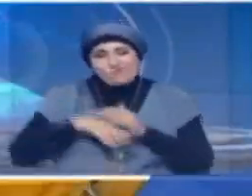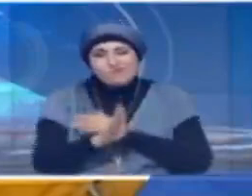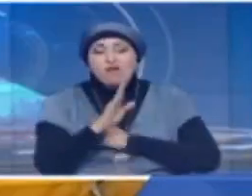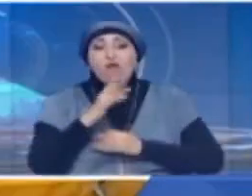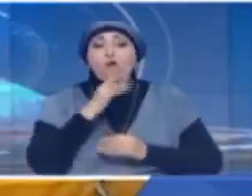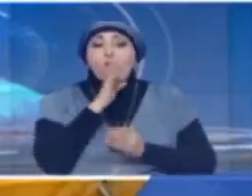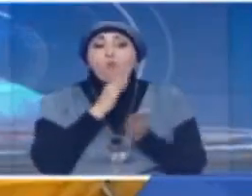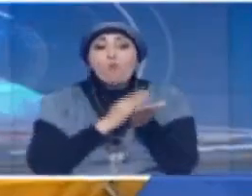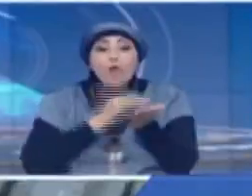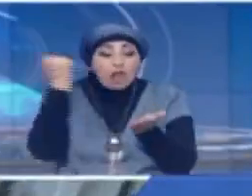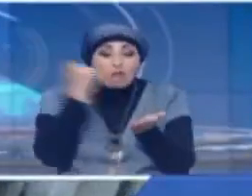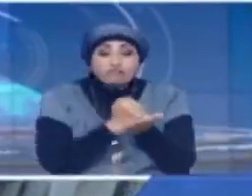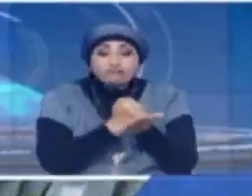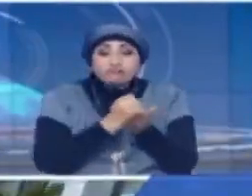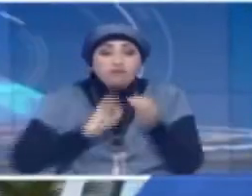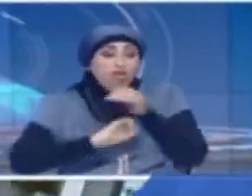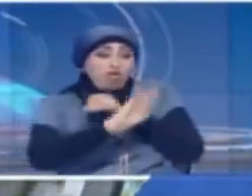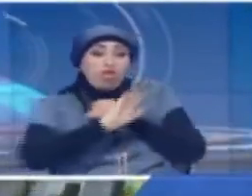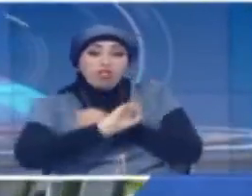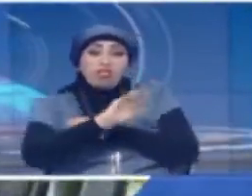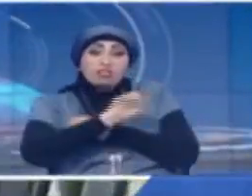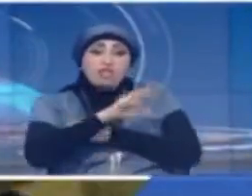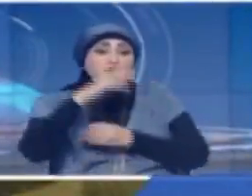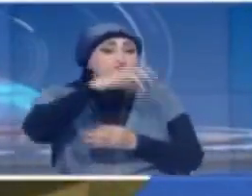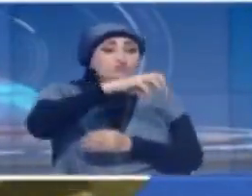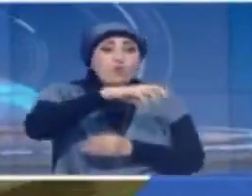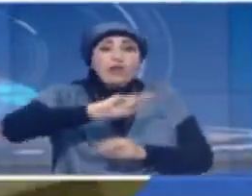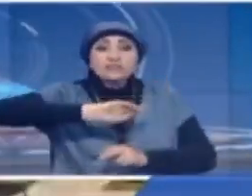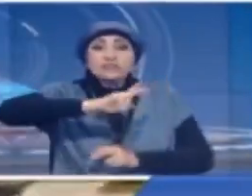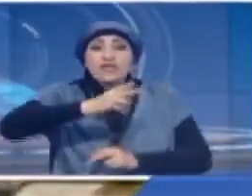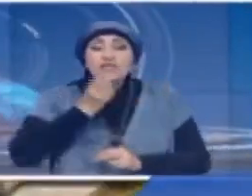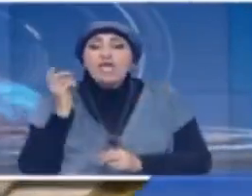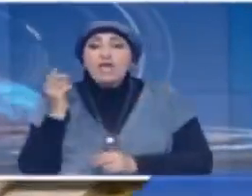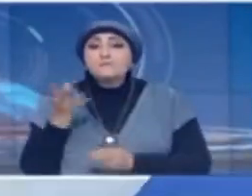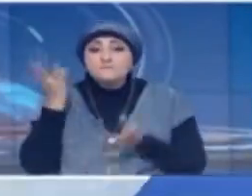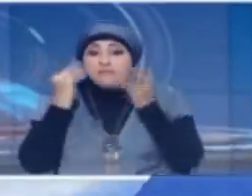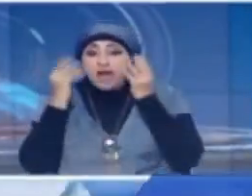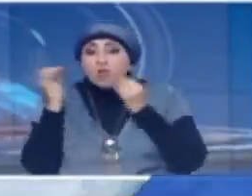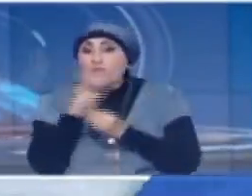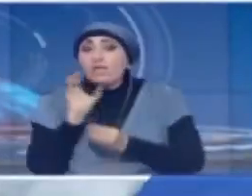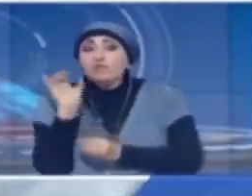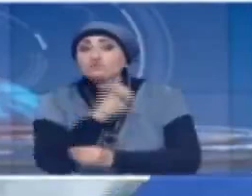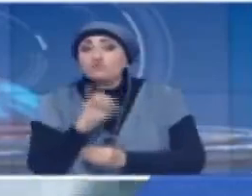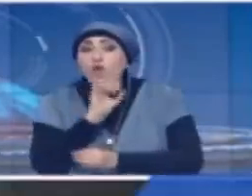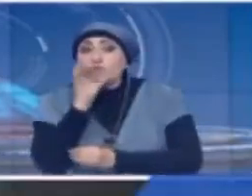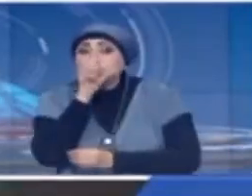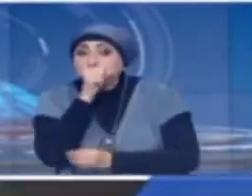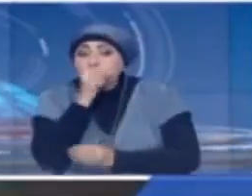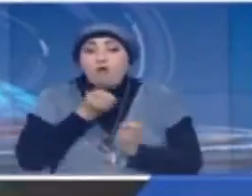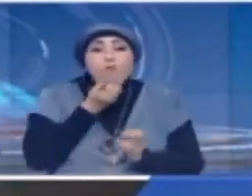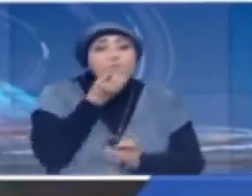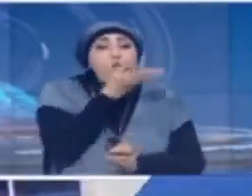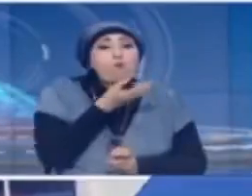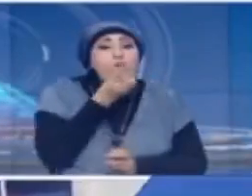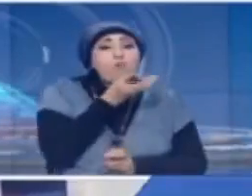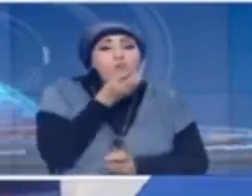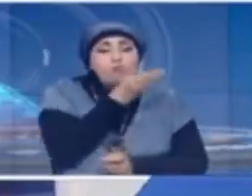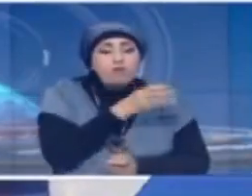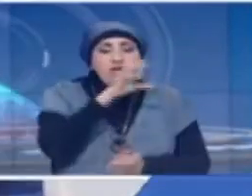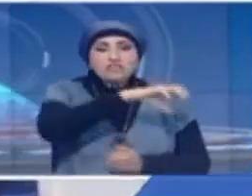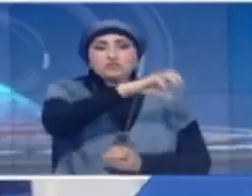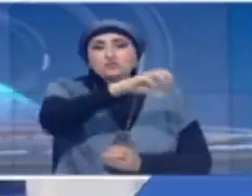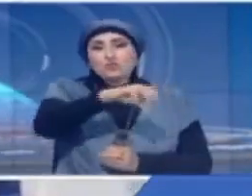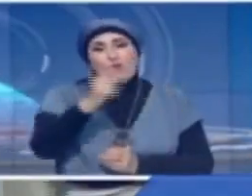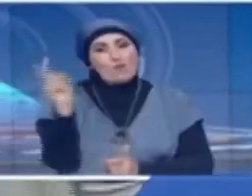مهمة جدا إلى دول أخرى، وتم تسريب معلومات عن الداخل المصري من خلال هذه الجماعة الإرهابية إلى دول في